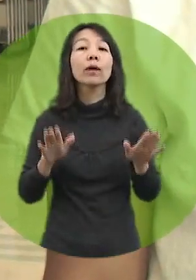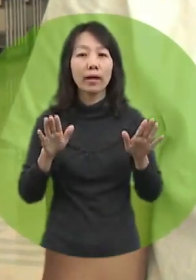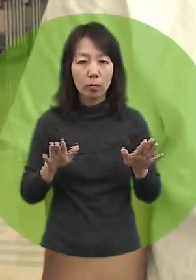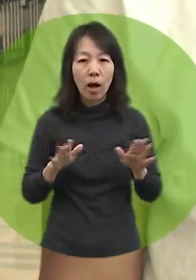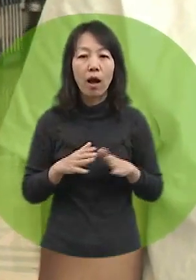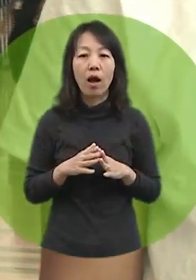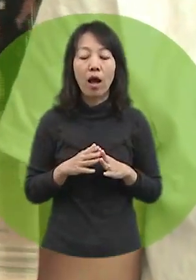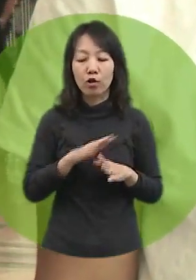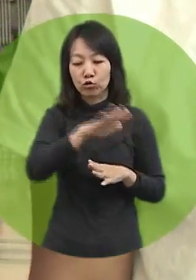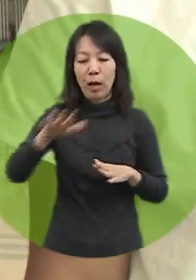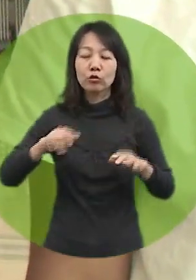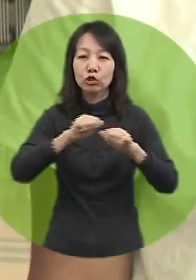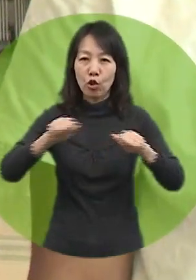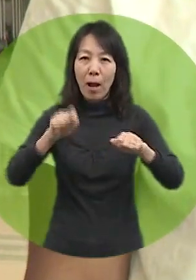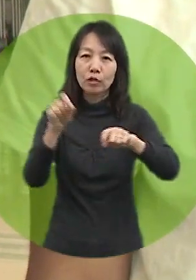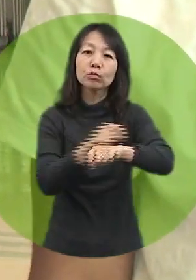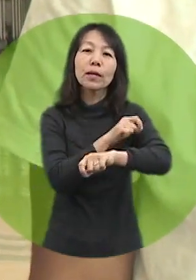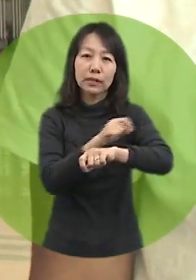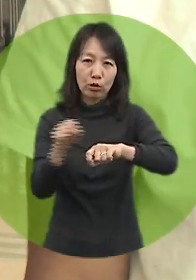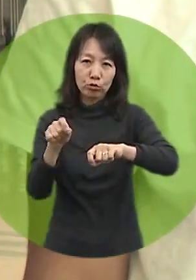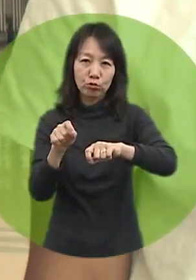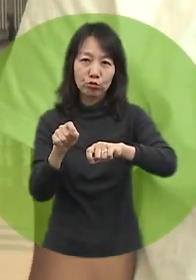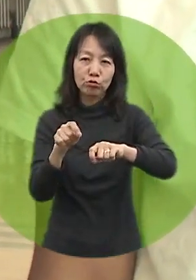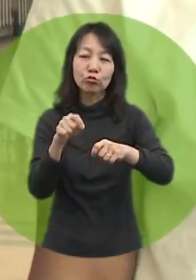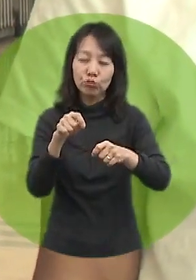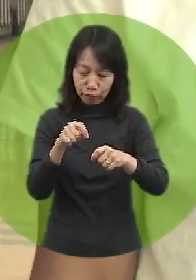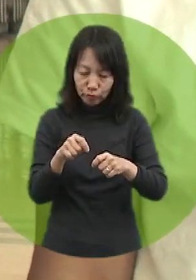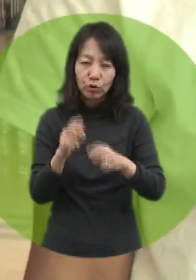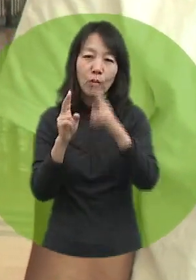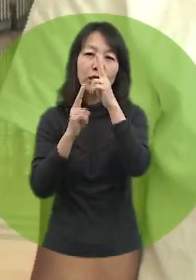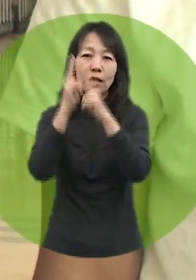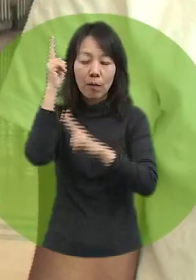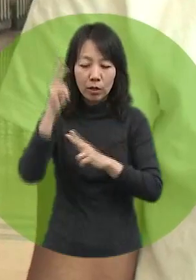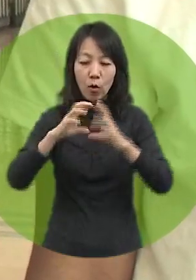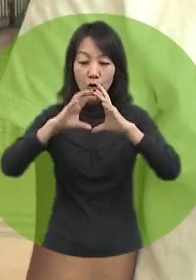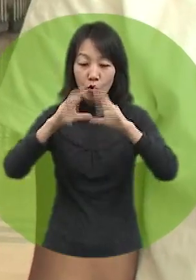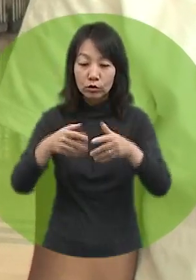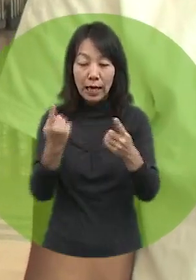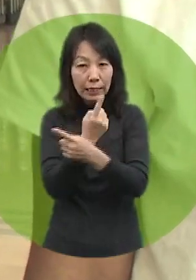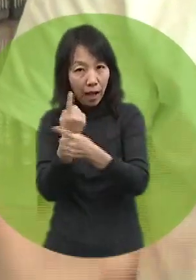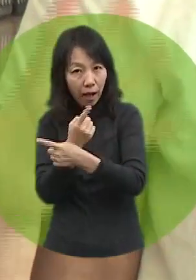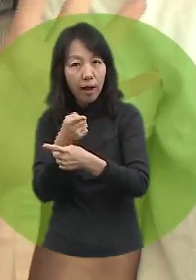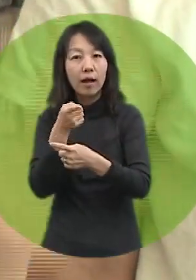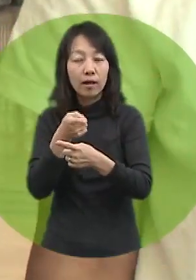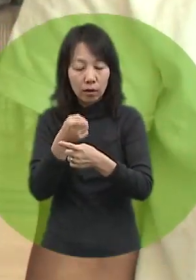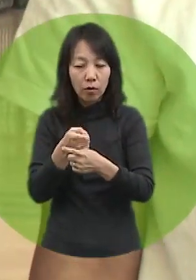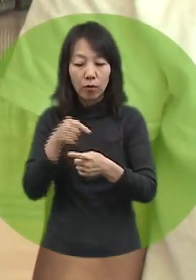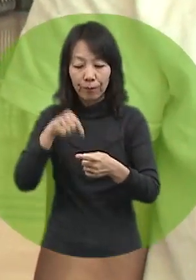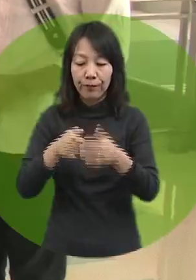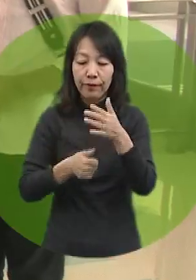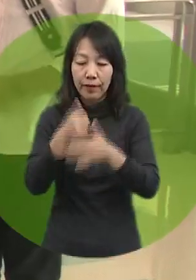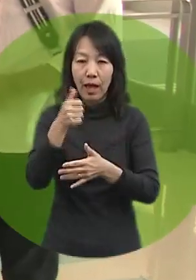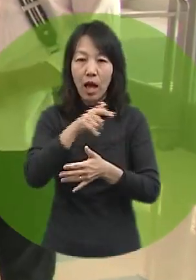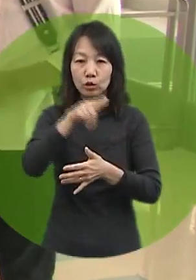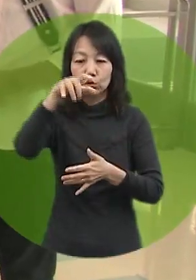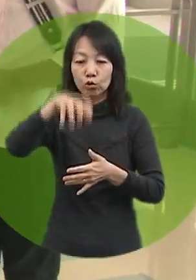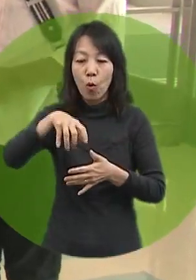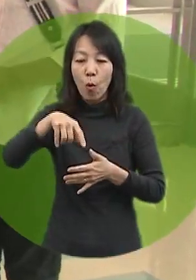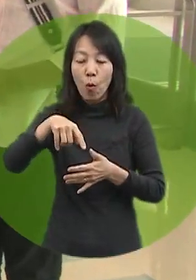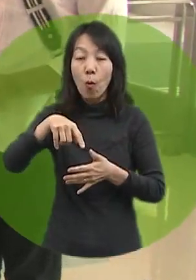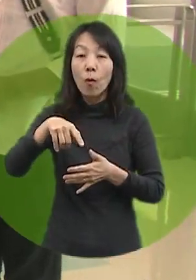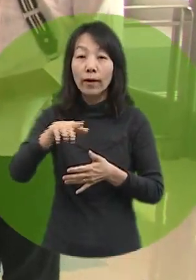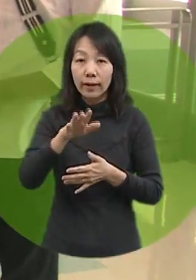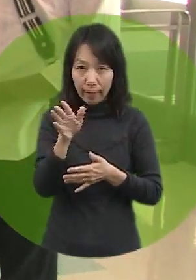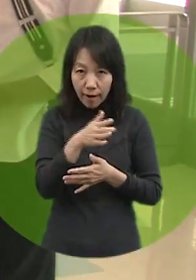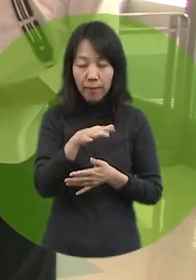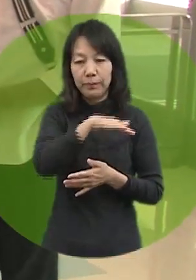はうまんちゅ広場スペシャルと題して、沖縄の国際化をここ那覇空港から皆さんと一